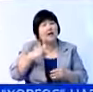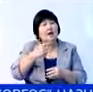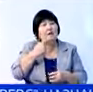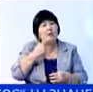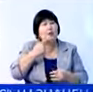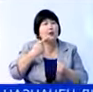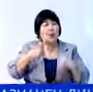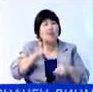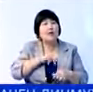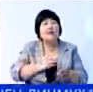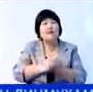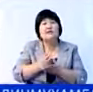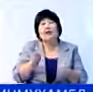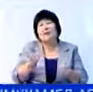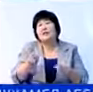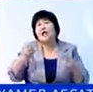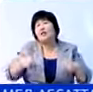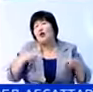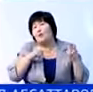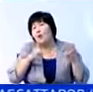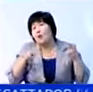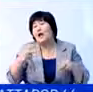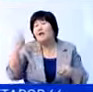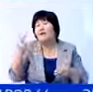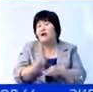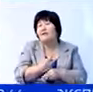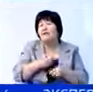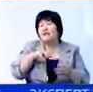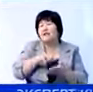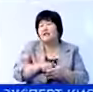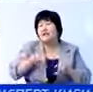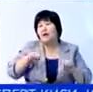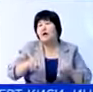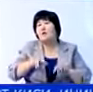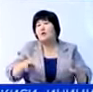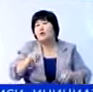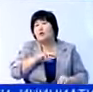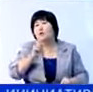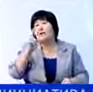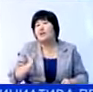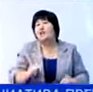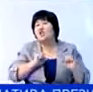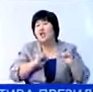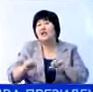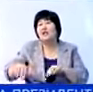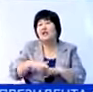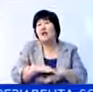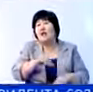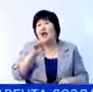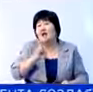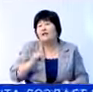сложные участки сферы финансов, таможенного контроля. Дважды занимал кресло министра труда и социальной защиты населения. С